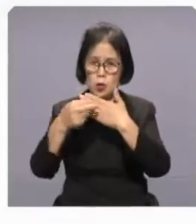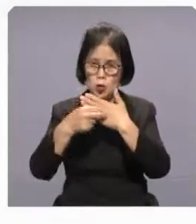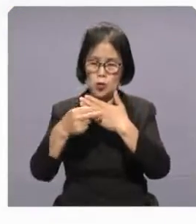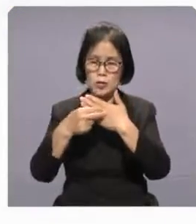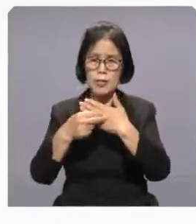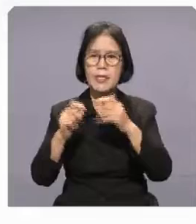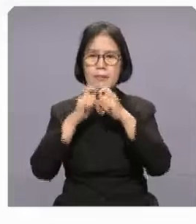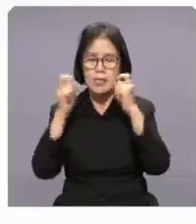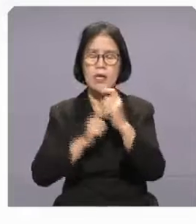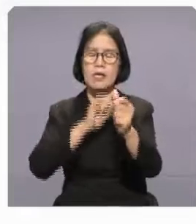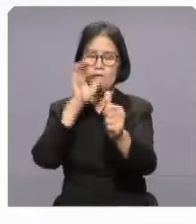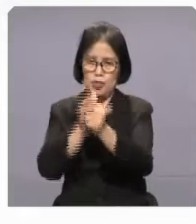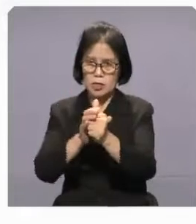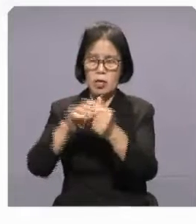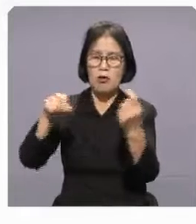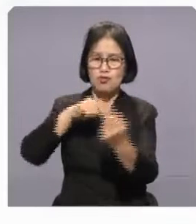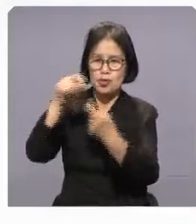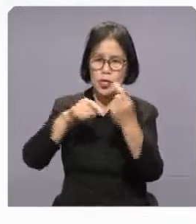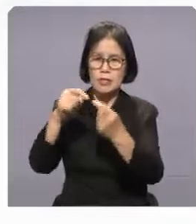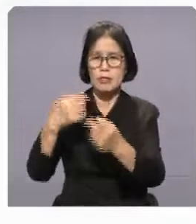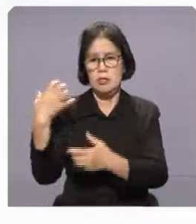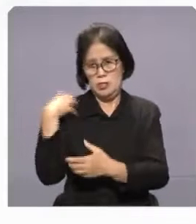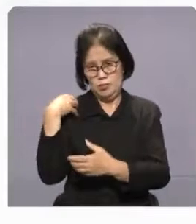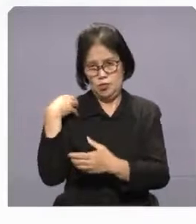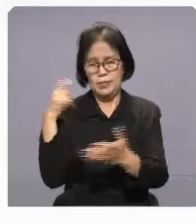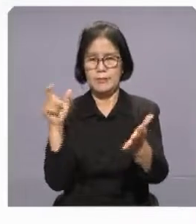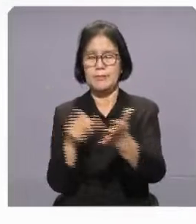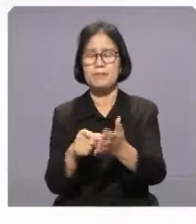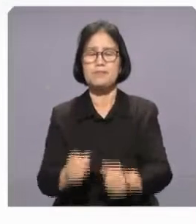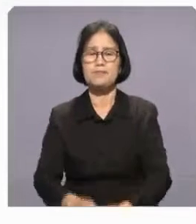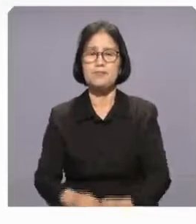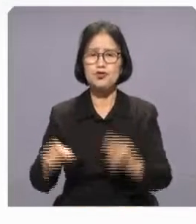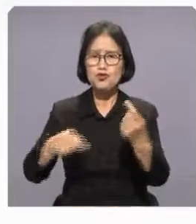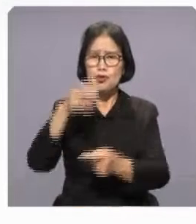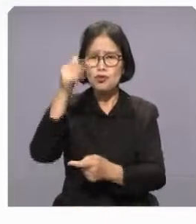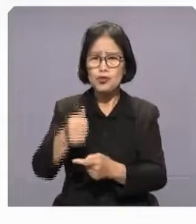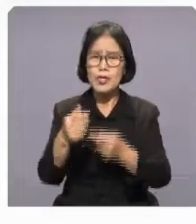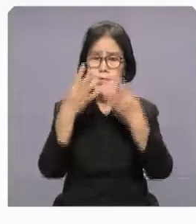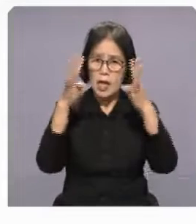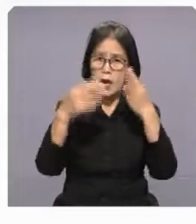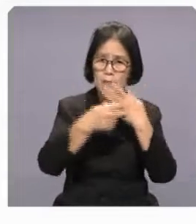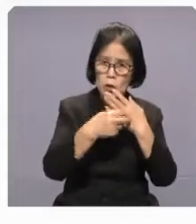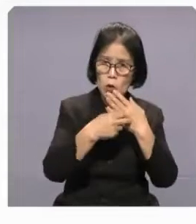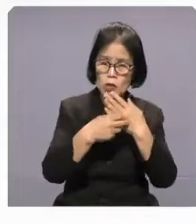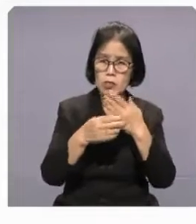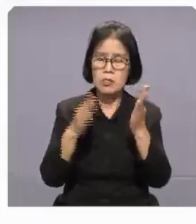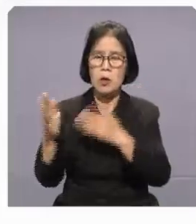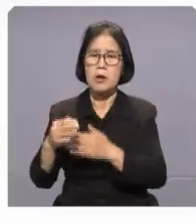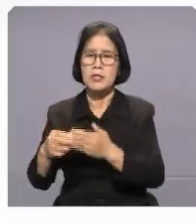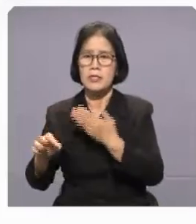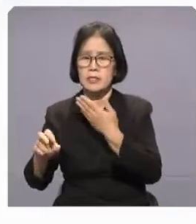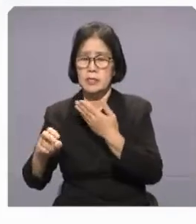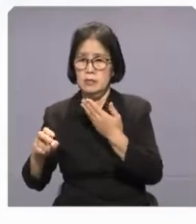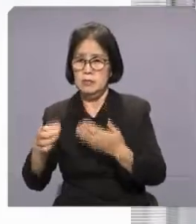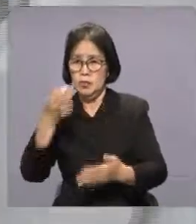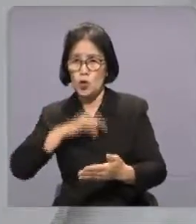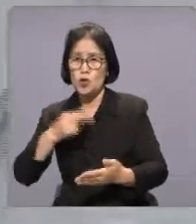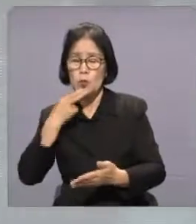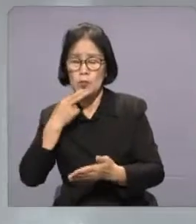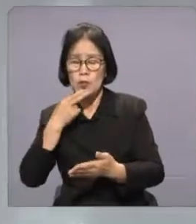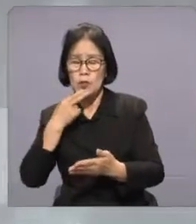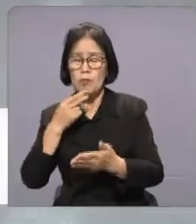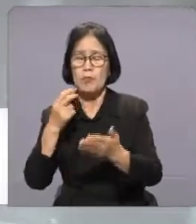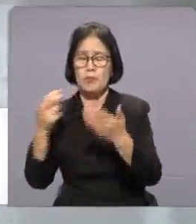의료원을 민간에 위탁 운영하도록 의무화했습니다 운영주차도 대학병원에서 비영리법인 등으로 확대했습니다